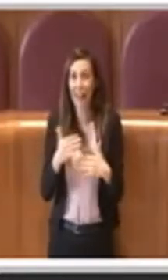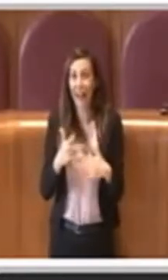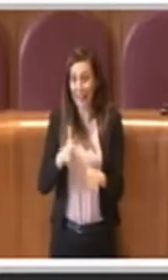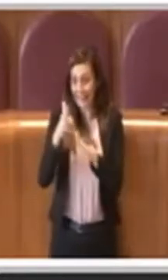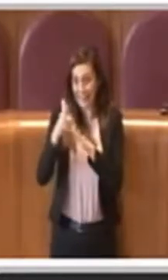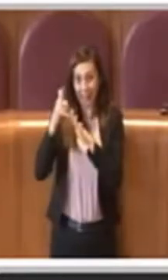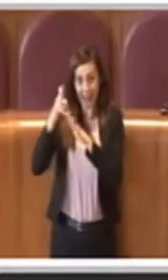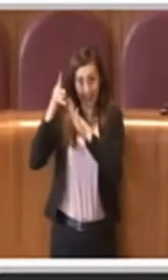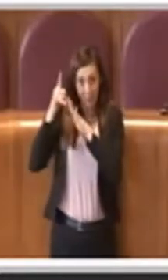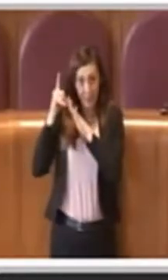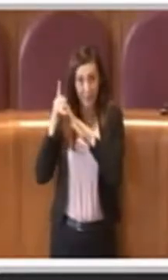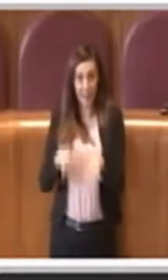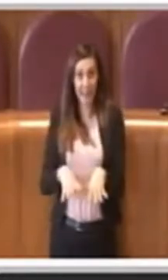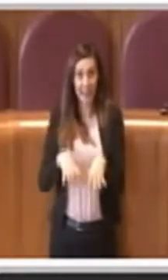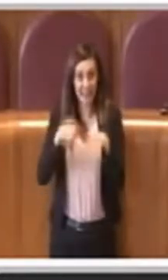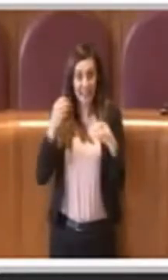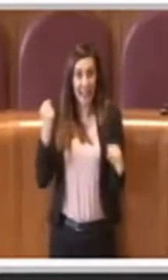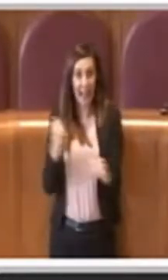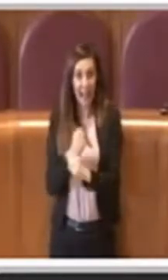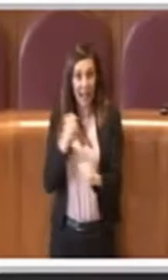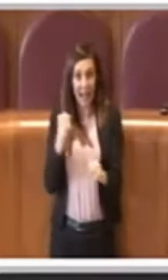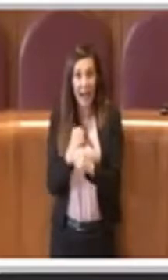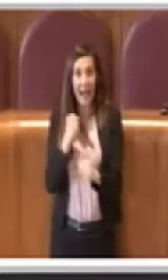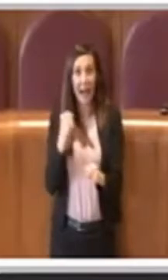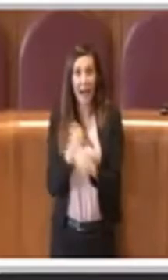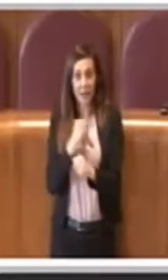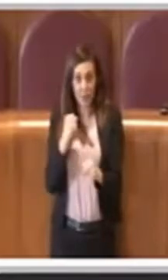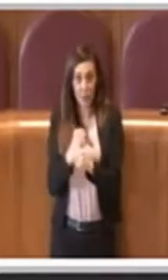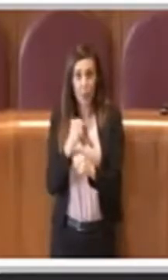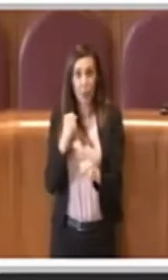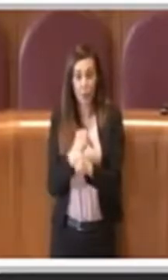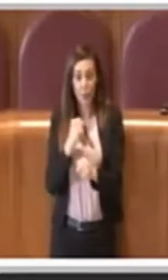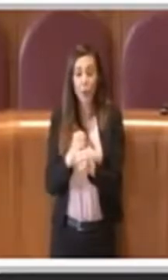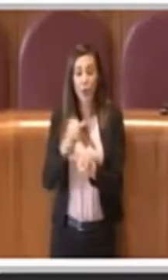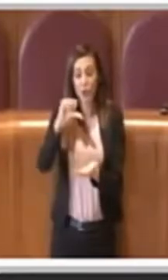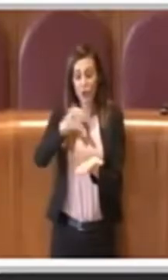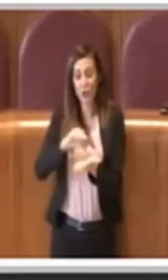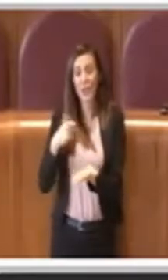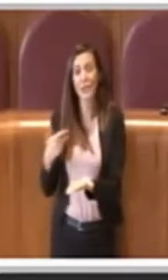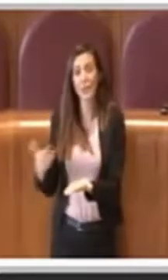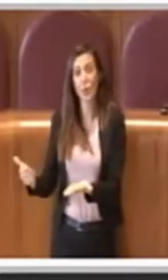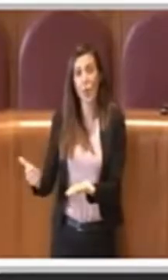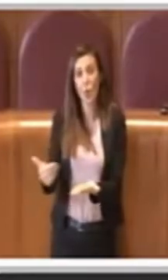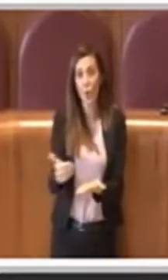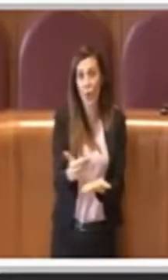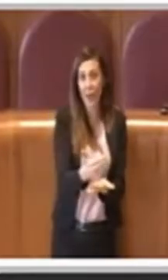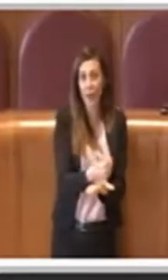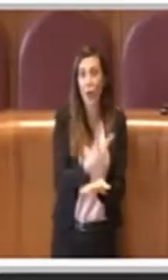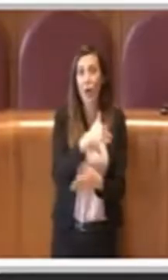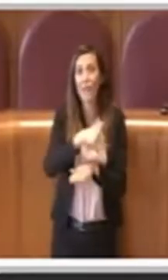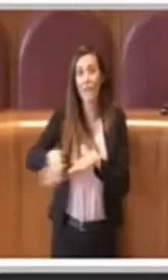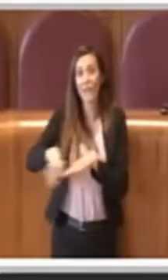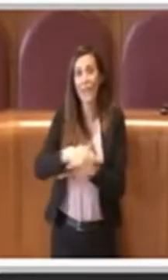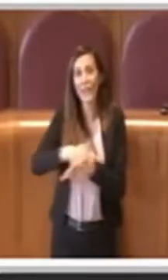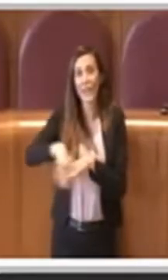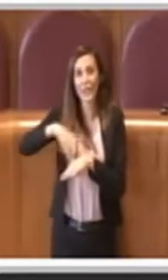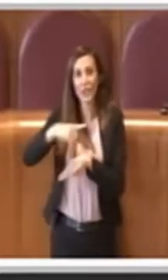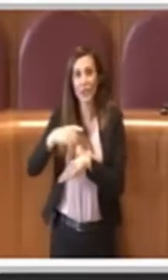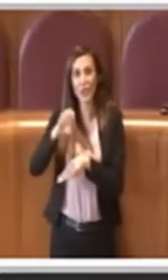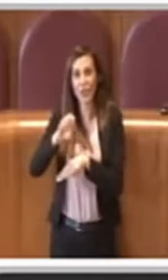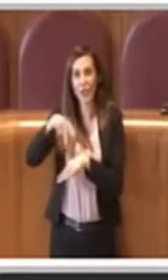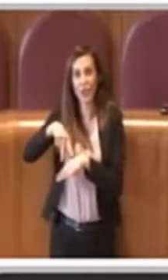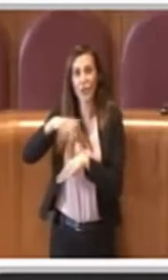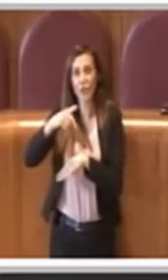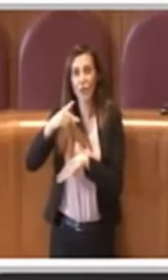settimana fa sono iniziati i lavori del centro di raccolta di via del Cerroncino, per cui